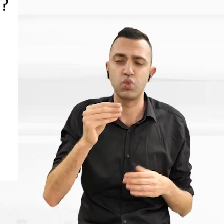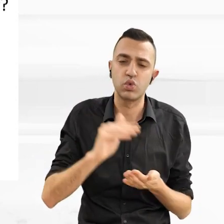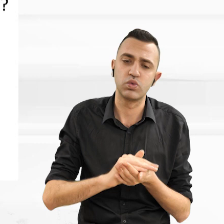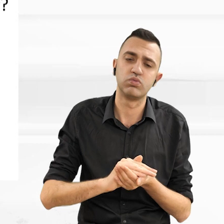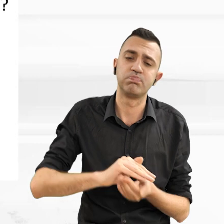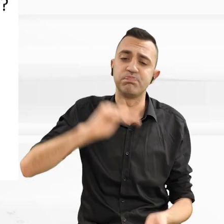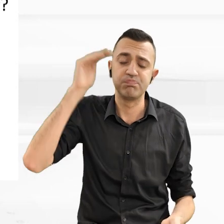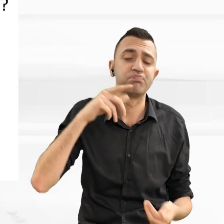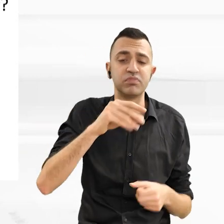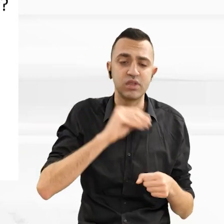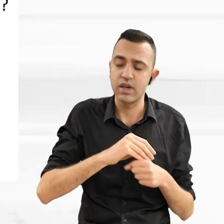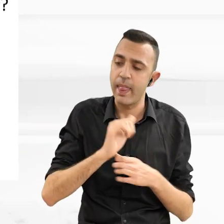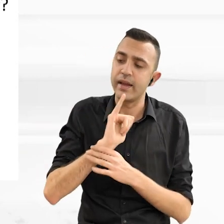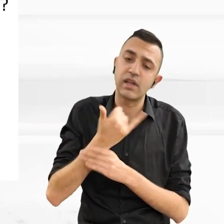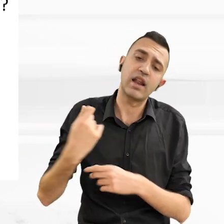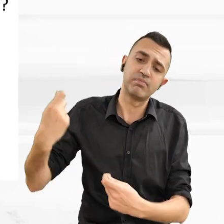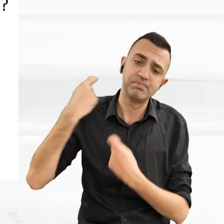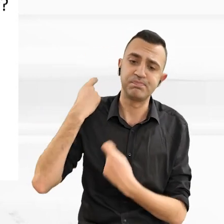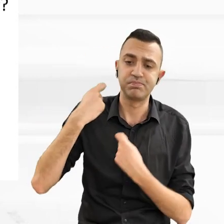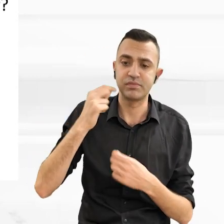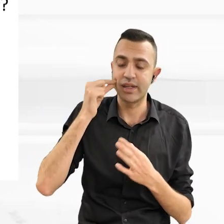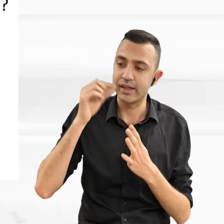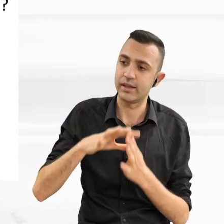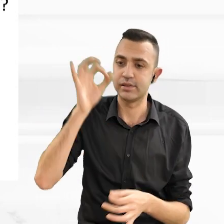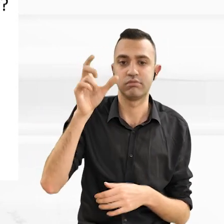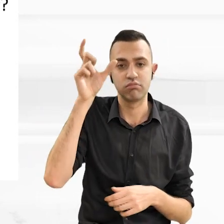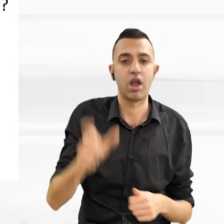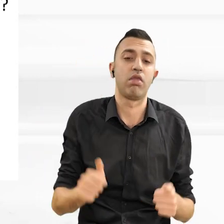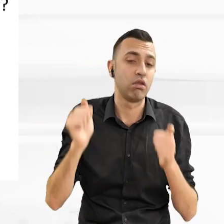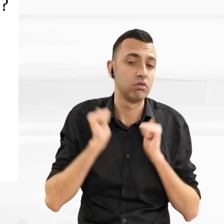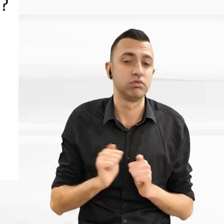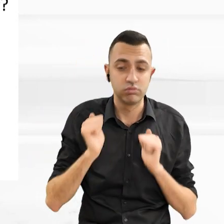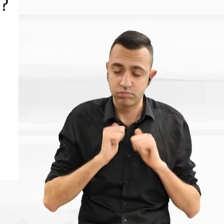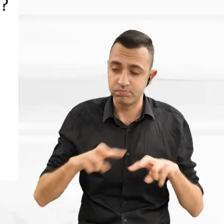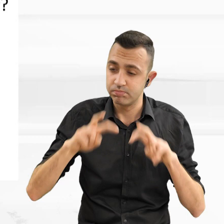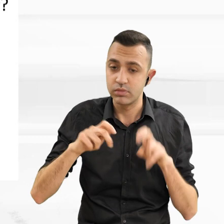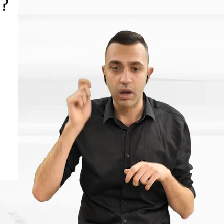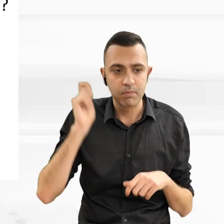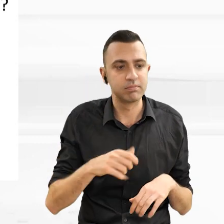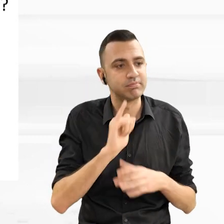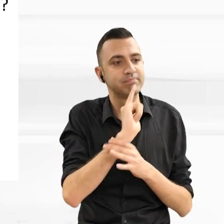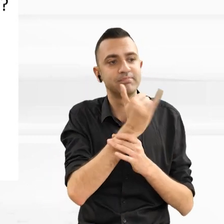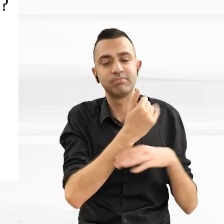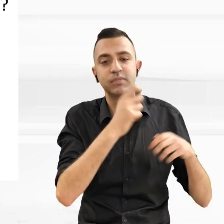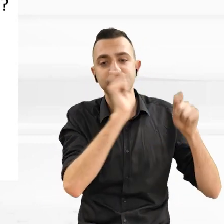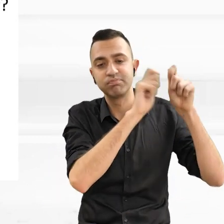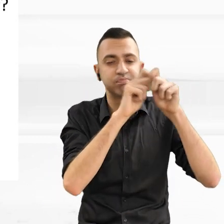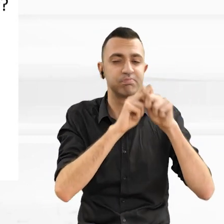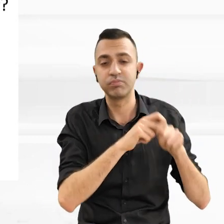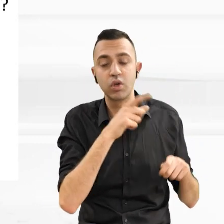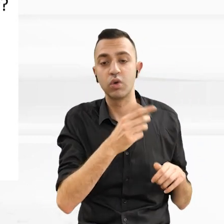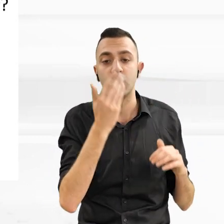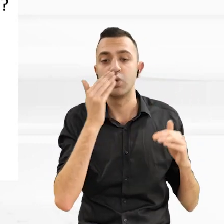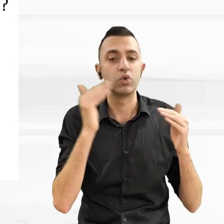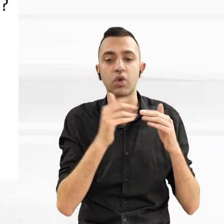mal ve bükreş'te sanat eğitim aldığı yıllarda insan o telsizlerine çalışmıştı birçok heykeltraş gibi bu sanatın yaşayan en